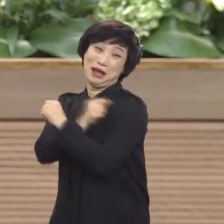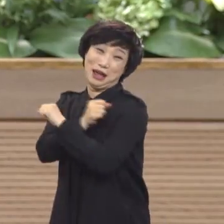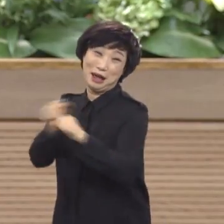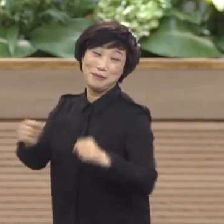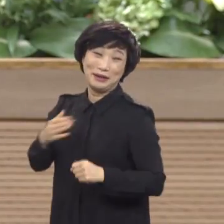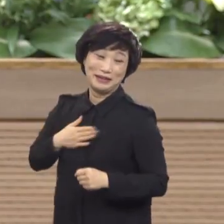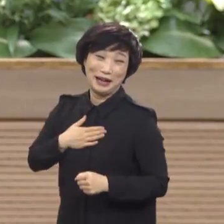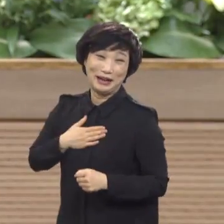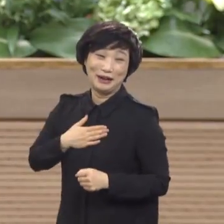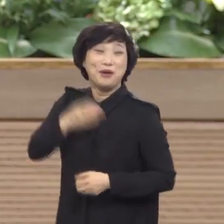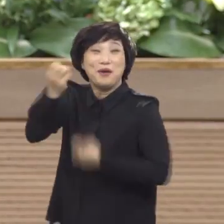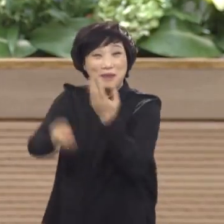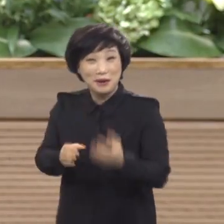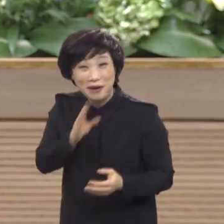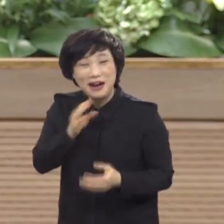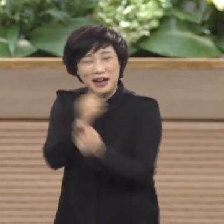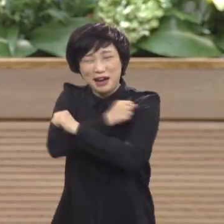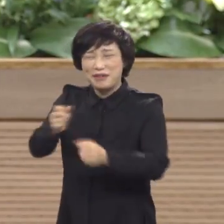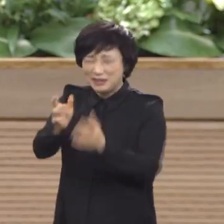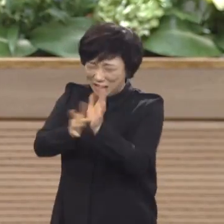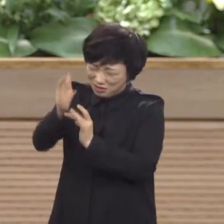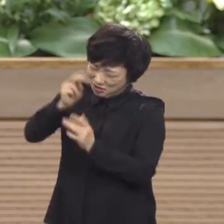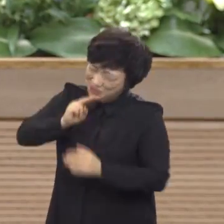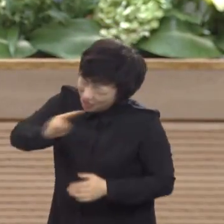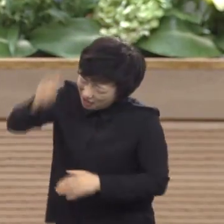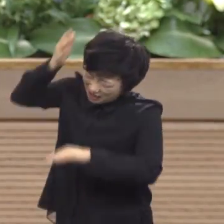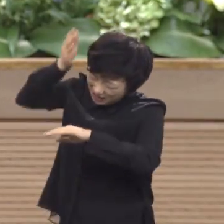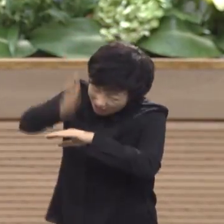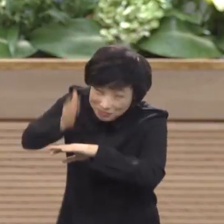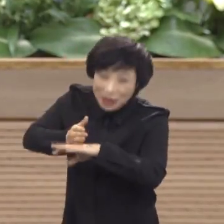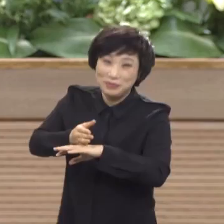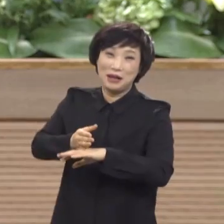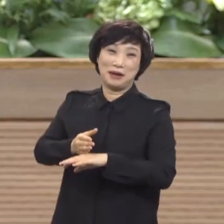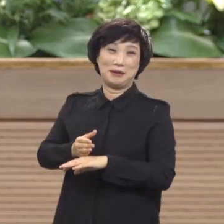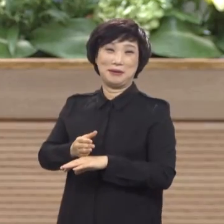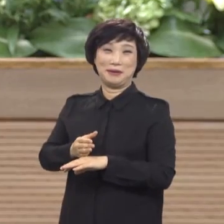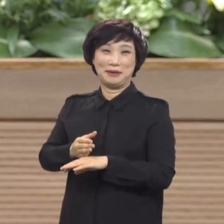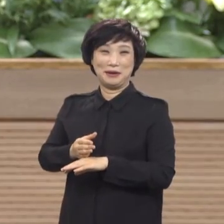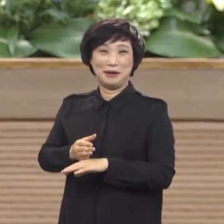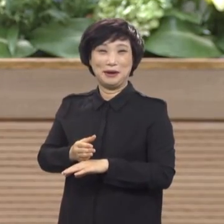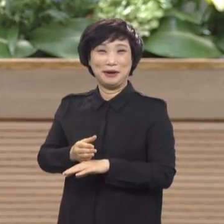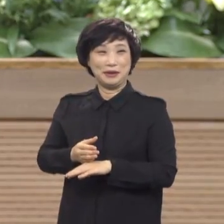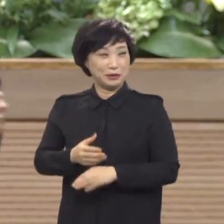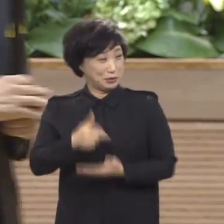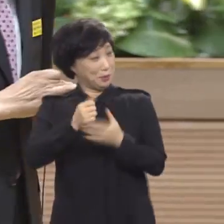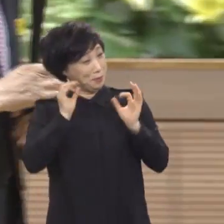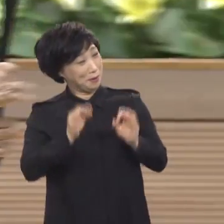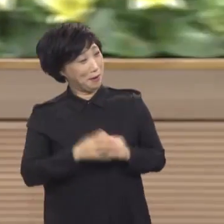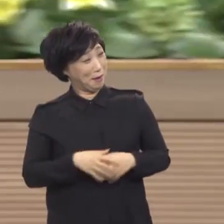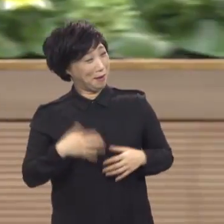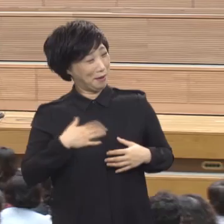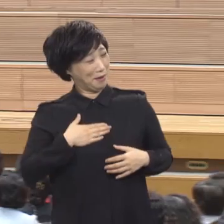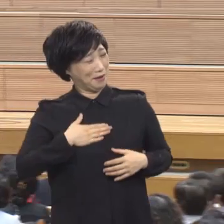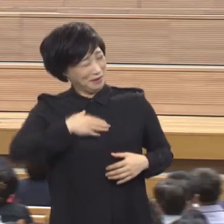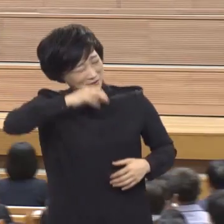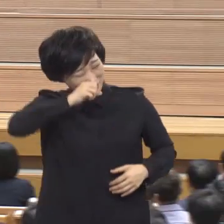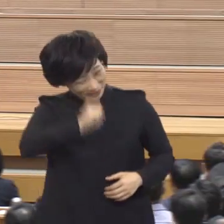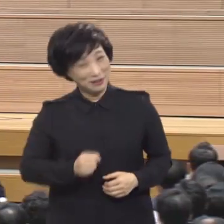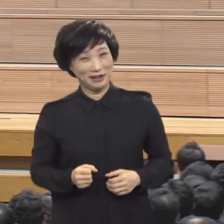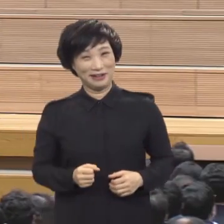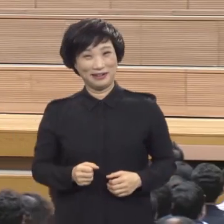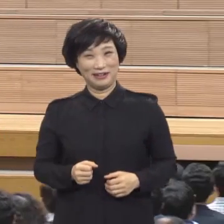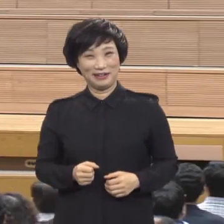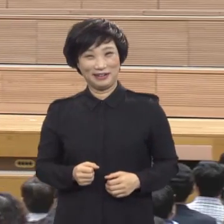해방받았습니다. 나를 해방시킨 예수여 감사합니다. 얼마나 얼마나 기쁘시겠느냐 그